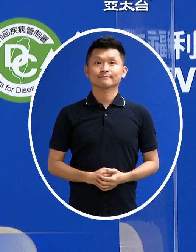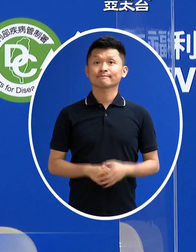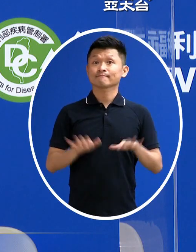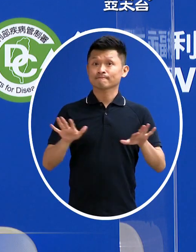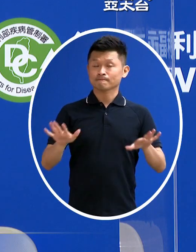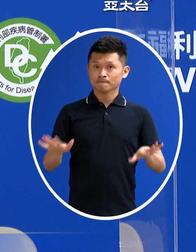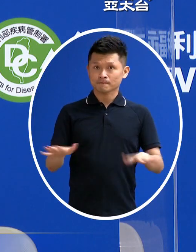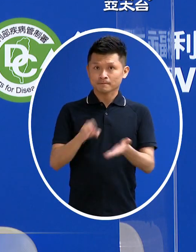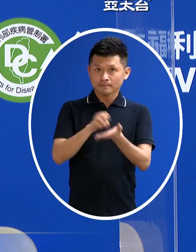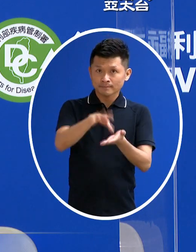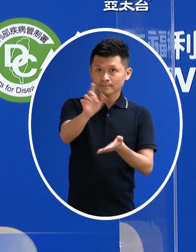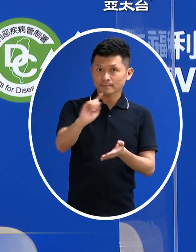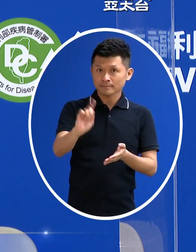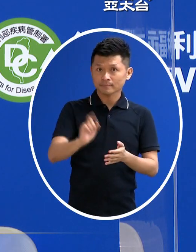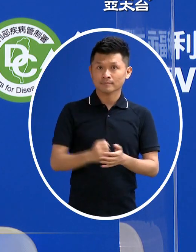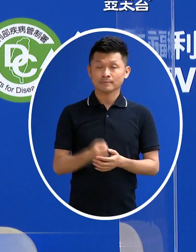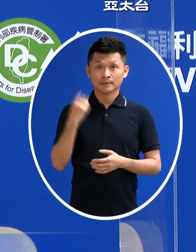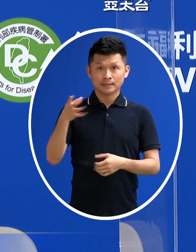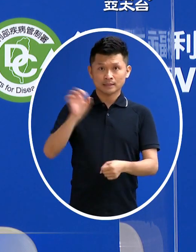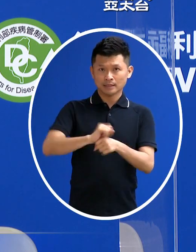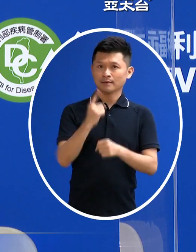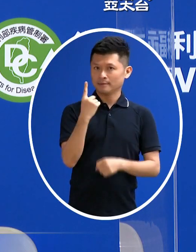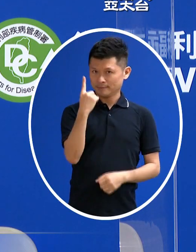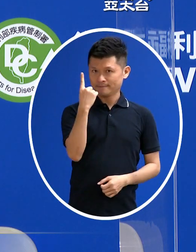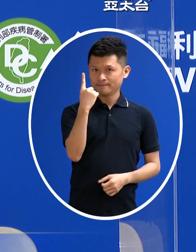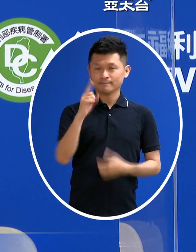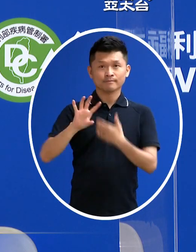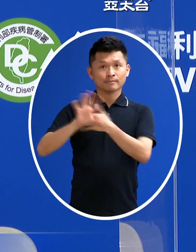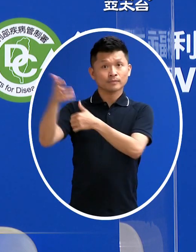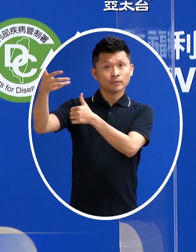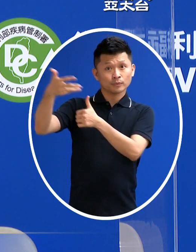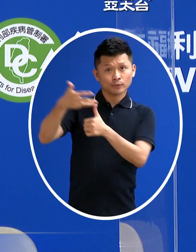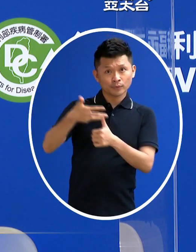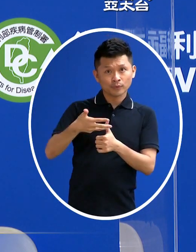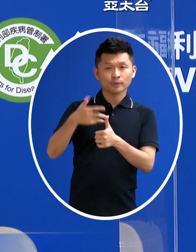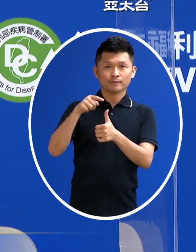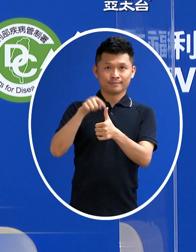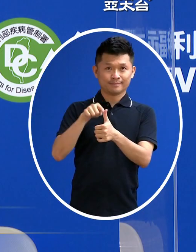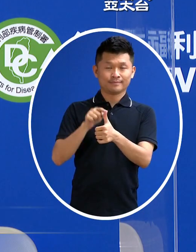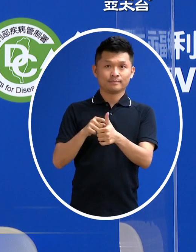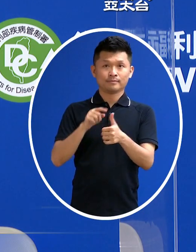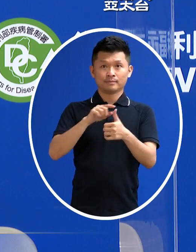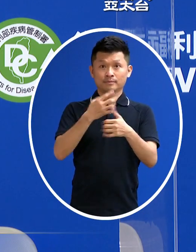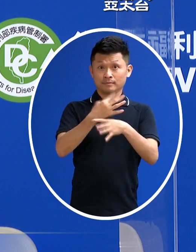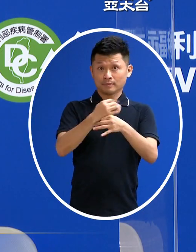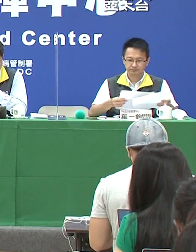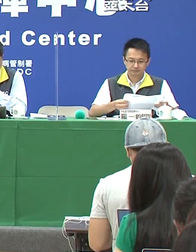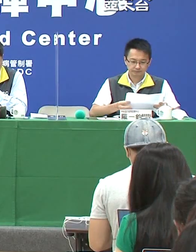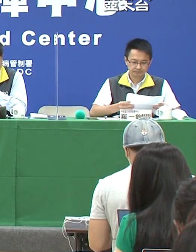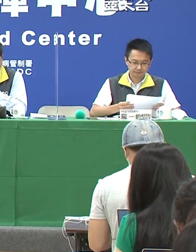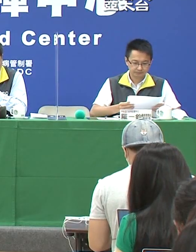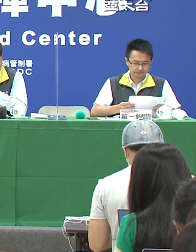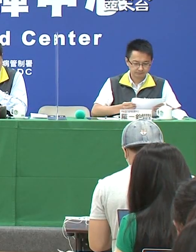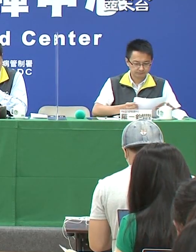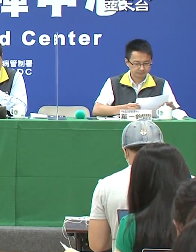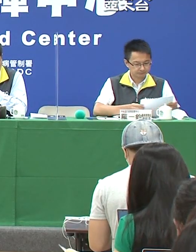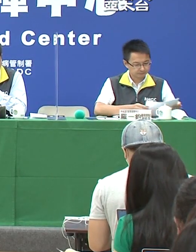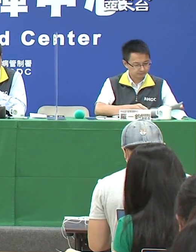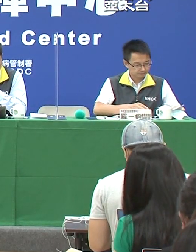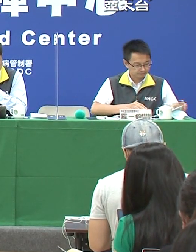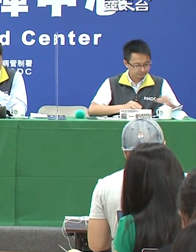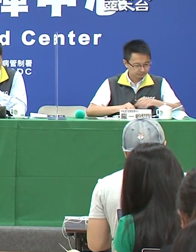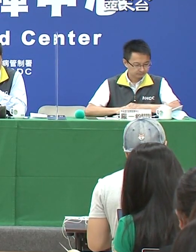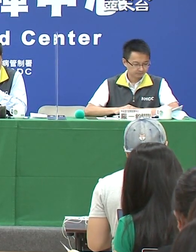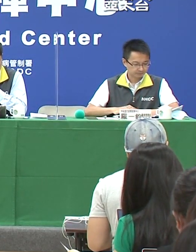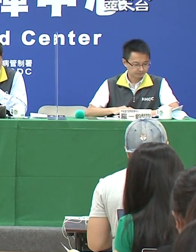今天我们要跟大家报告我们新增的一位境外移入的案例，那481号。 宣布台湾再新